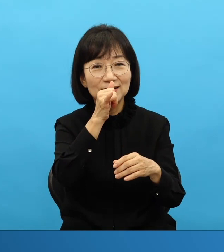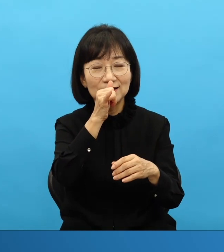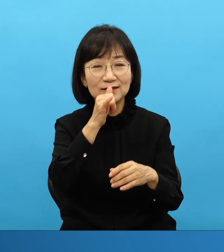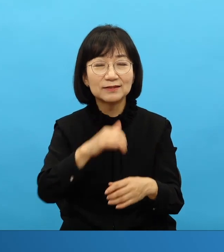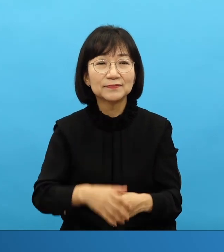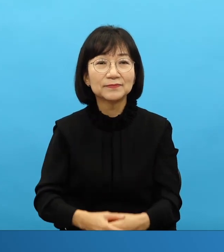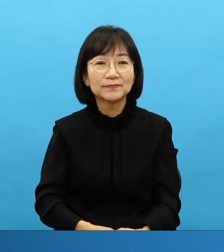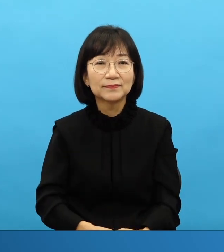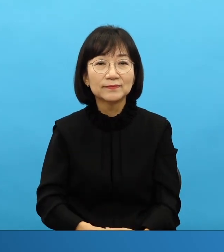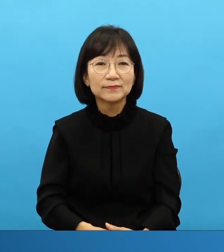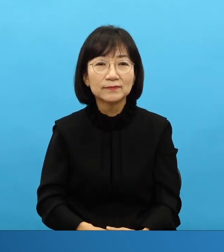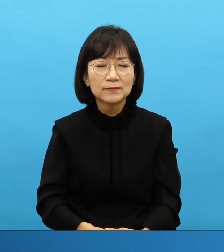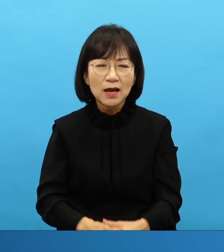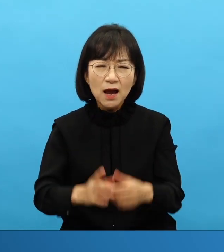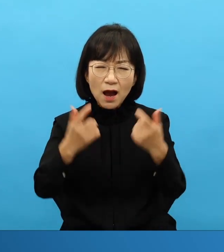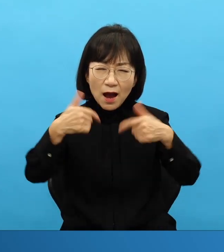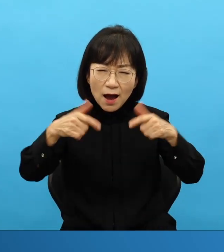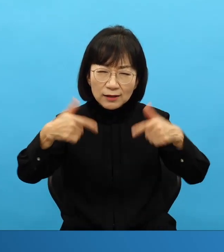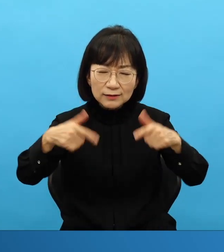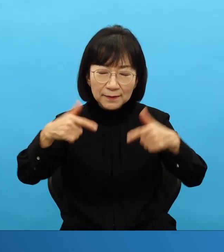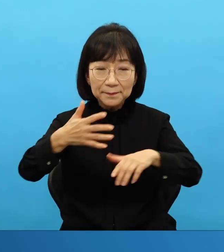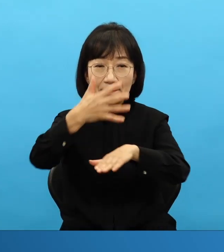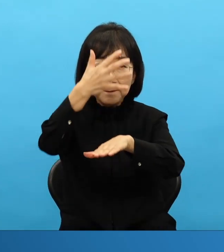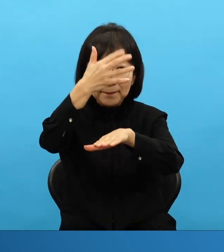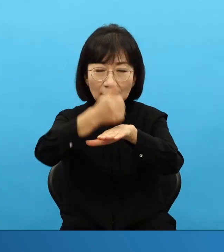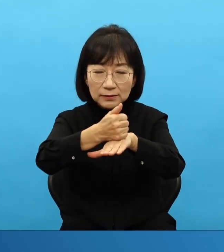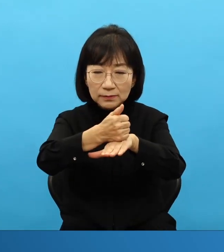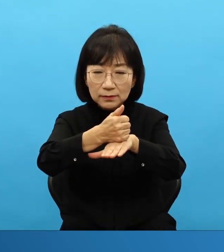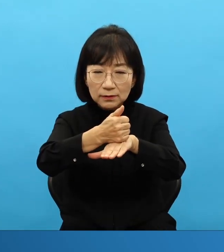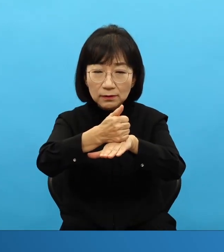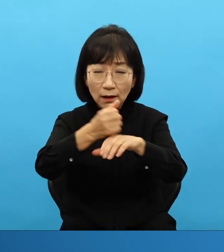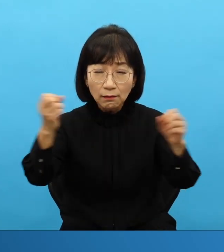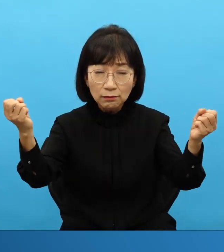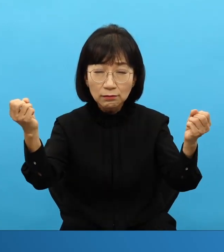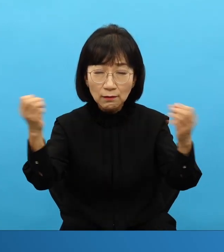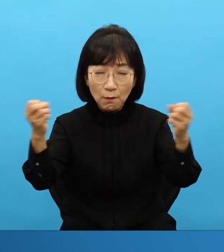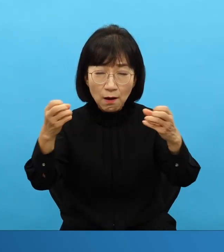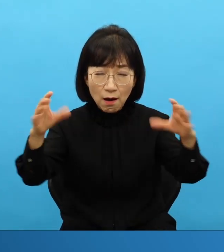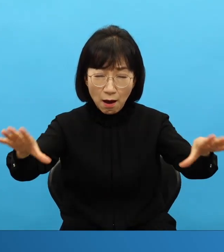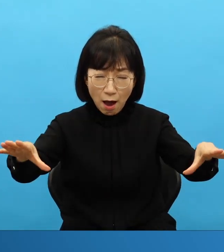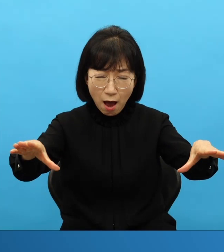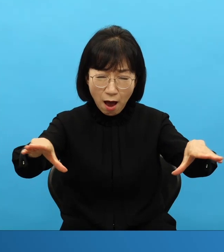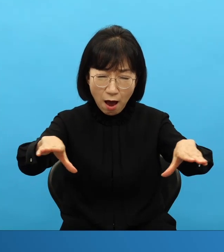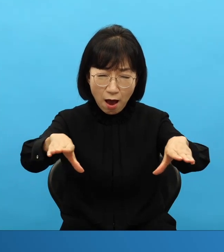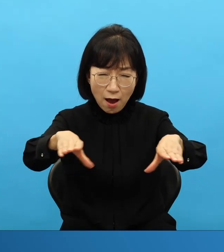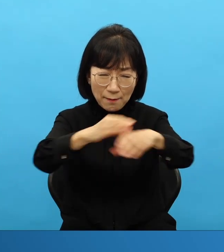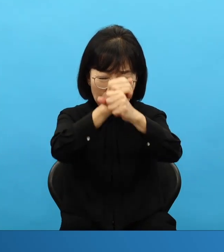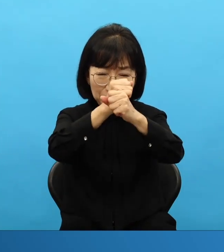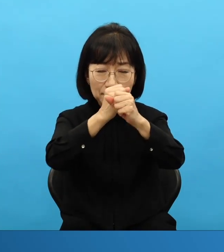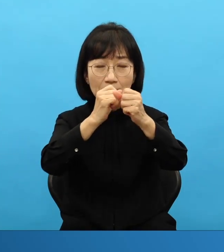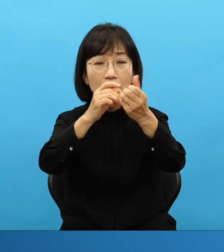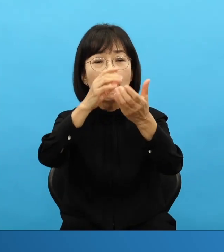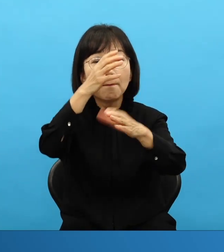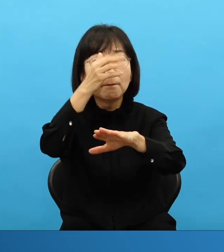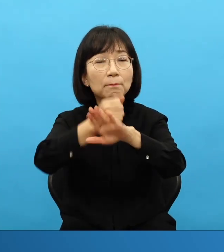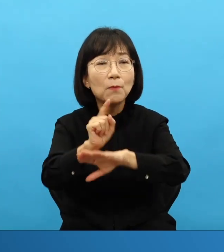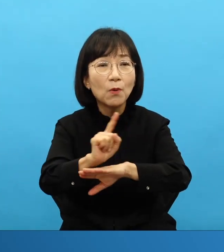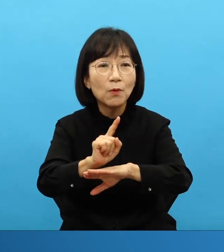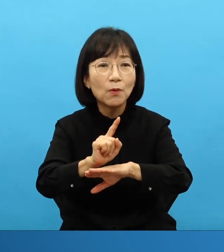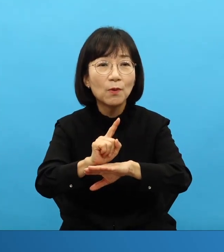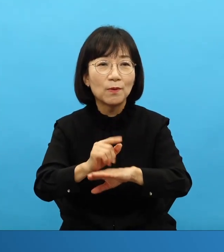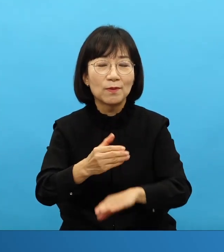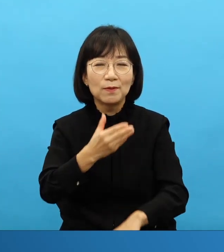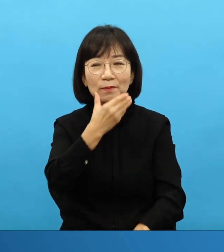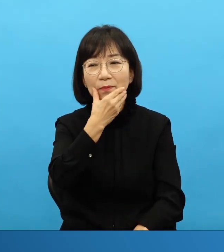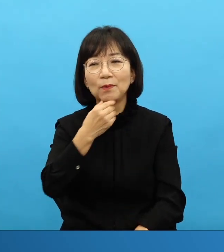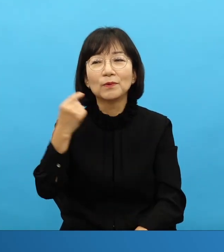话吗？ 항상 결론을 어디로 내느냐? 여기로 내는 거예요. 那么常常结论的部分在哪里呢？唯独福音。 저는